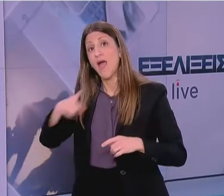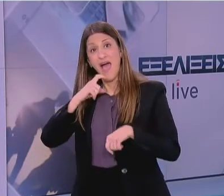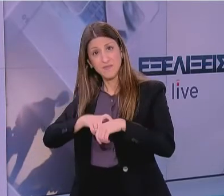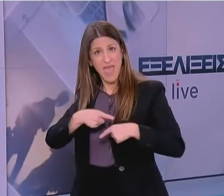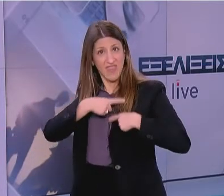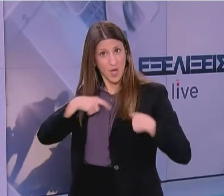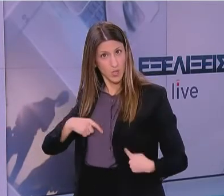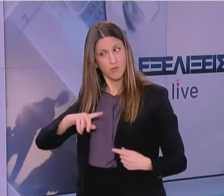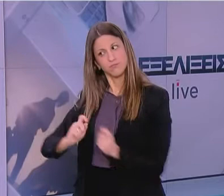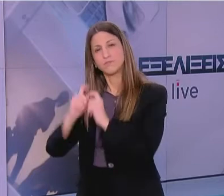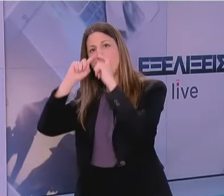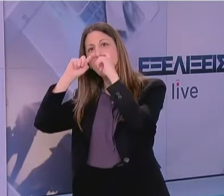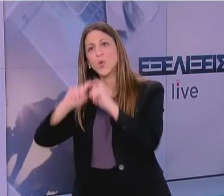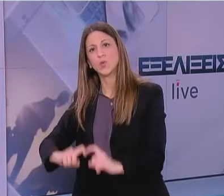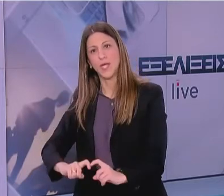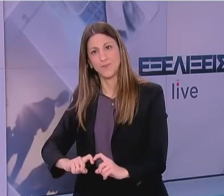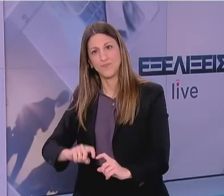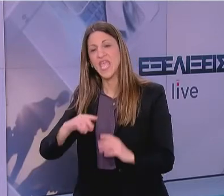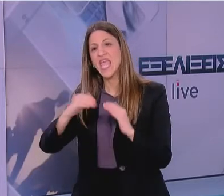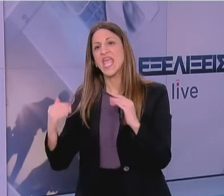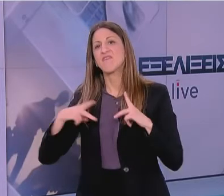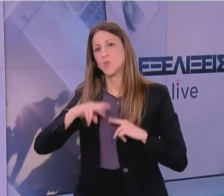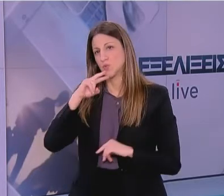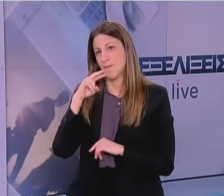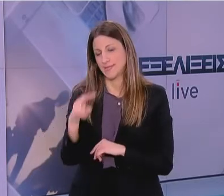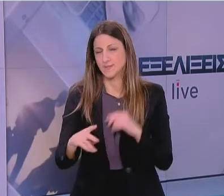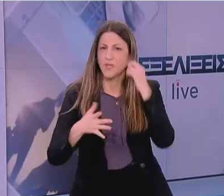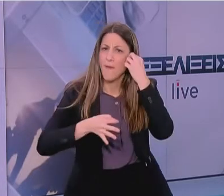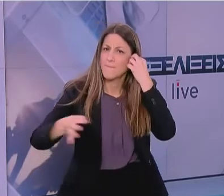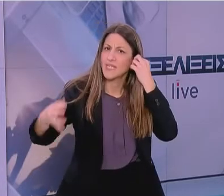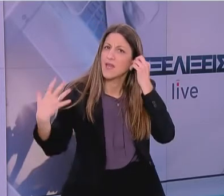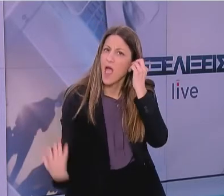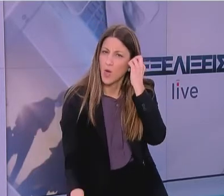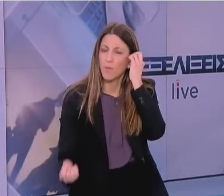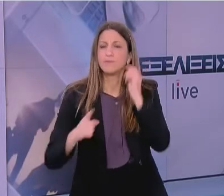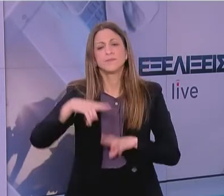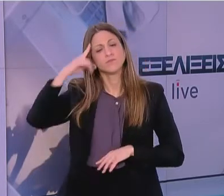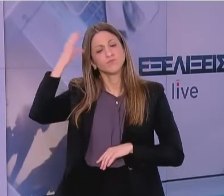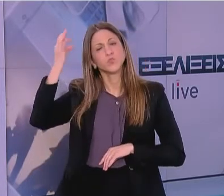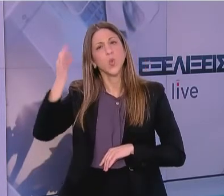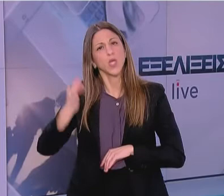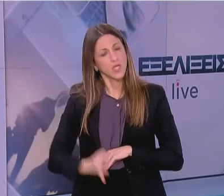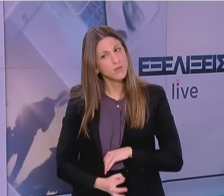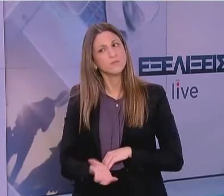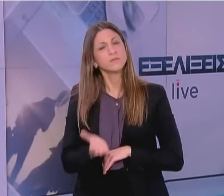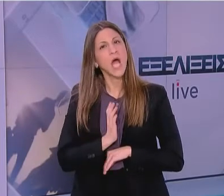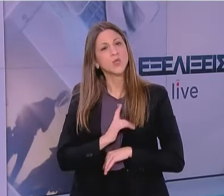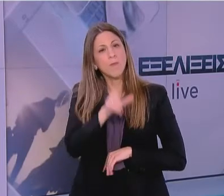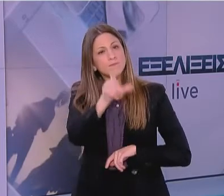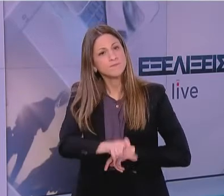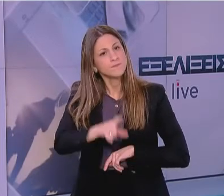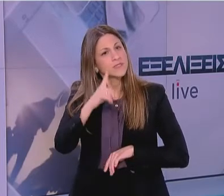Με τα μέτρα που έχουμε λάβει, με οργάνωση και σχεδιασμό, με σύνεση και μέριμνα για τους συμπολίτες